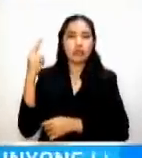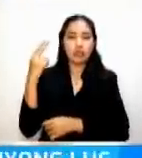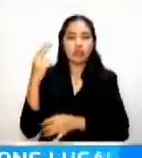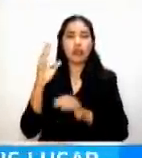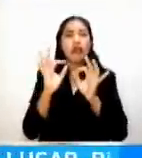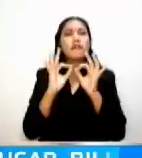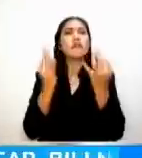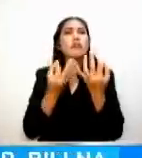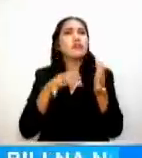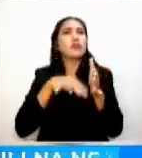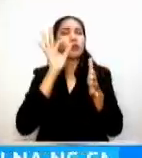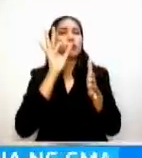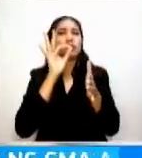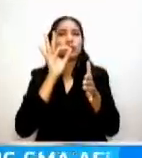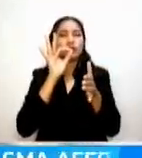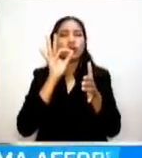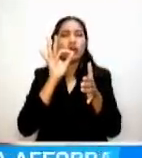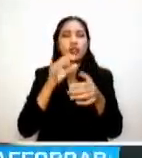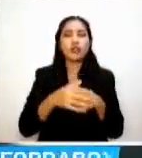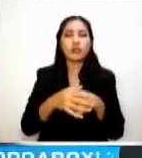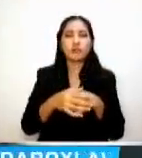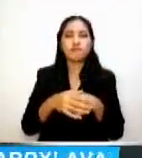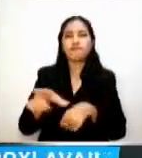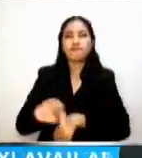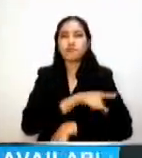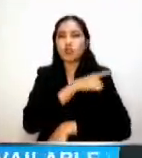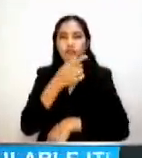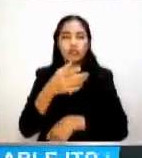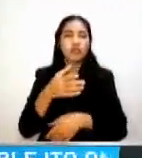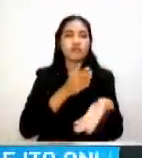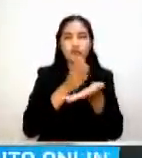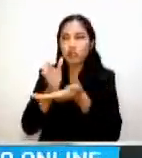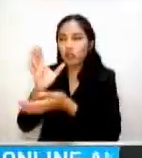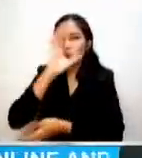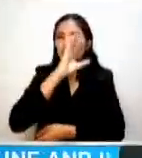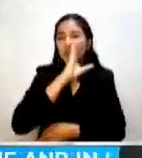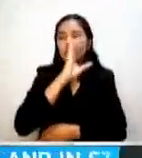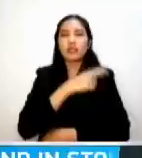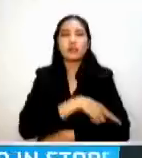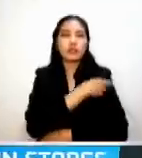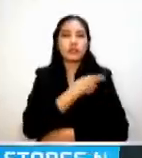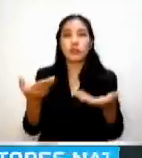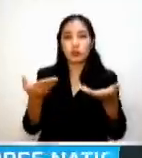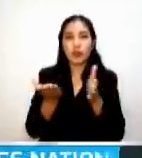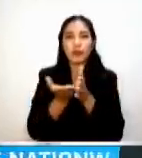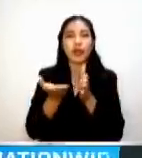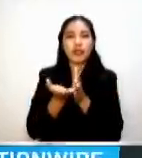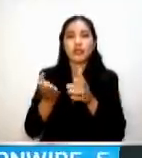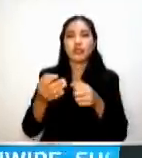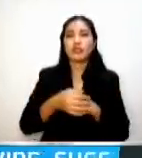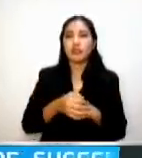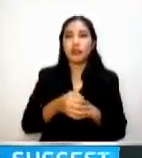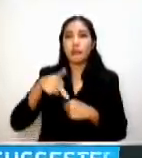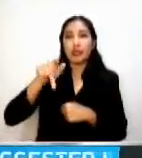pa bago nakahanap ng hospital slot sa Pasig. The bed was only made available for us because somebody passed